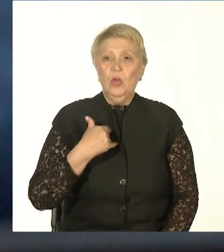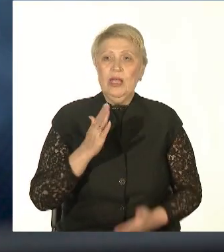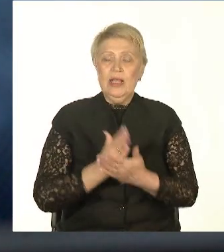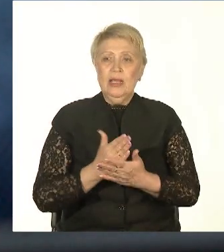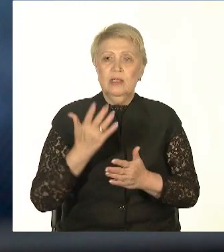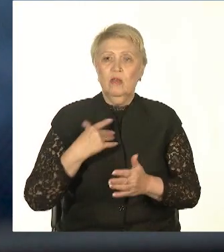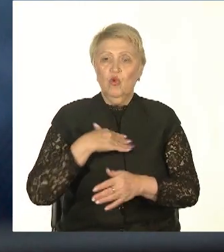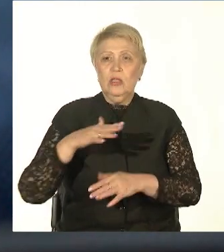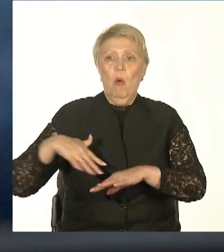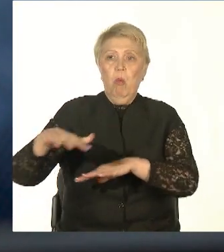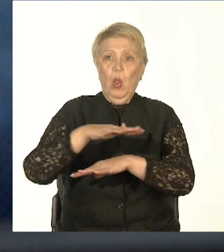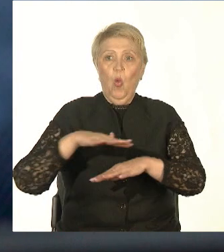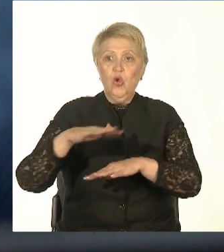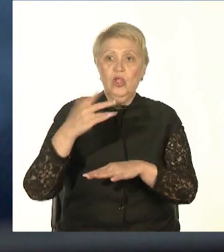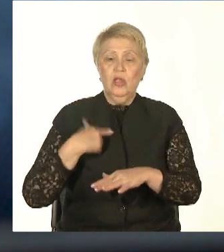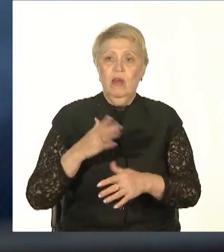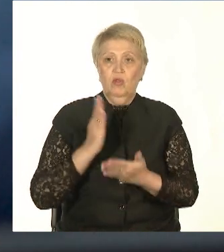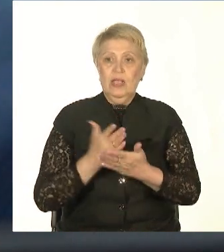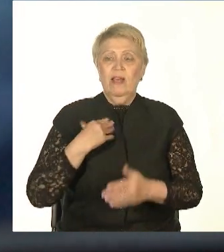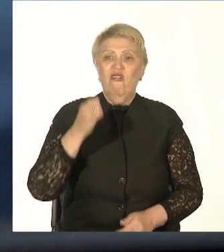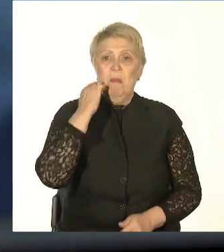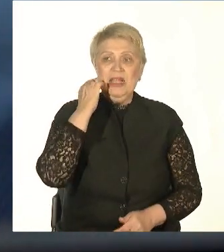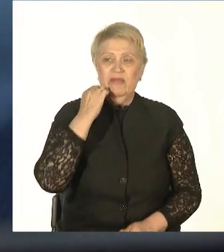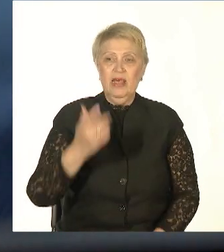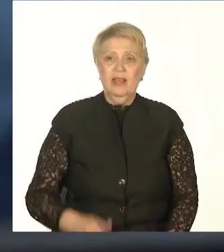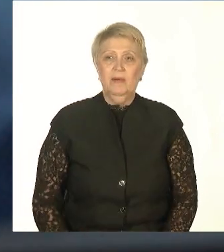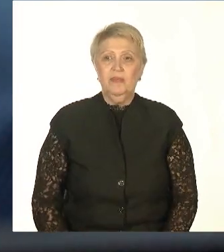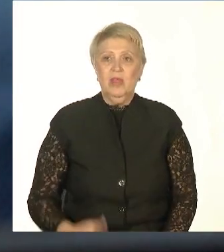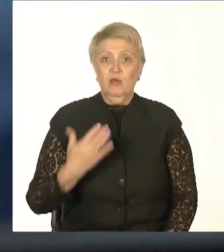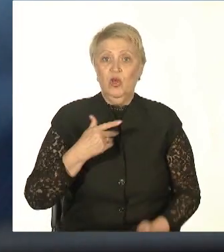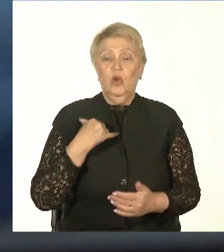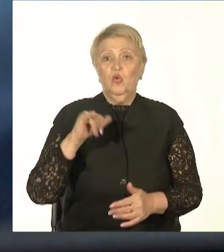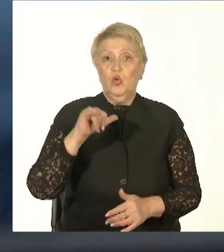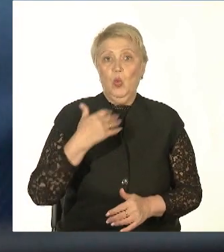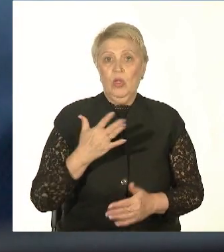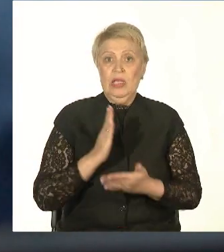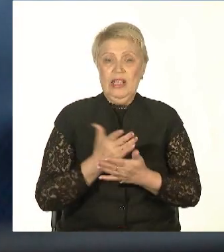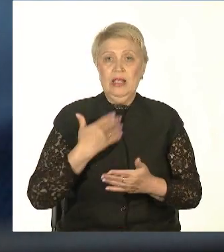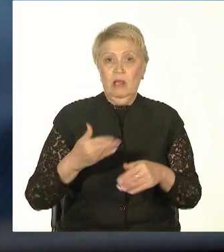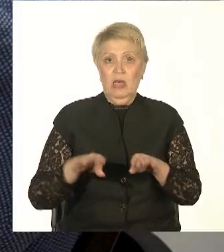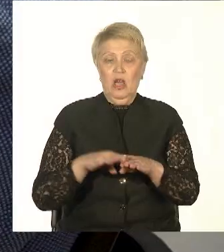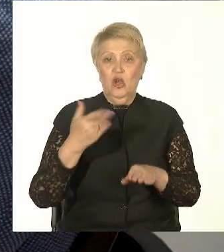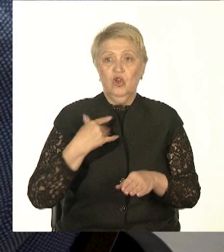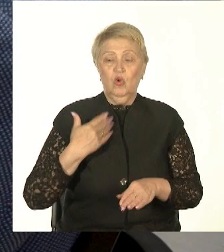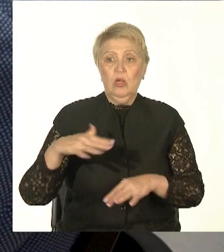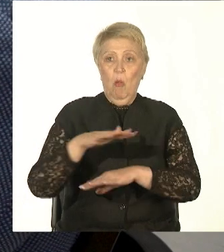площади, есть такая в Москве, все знают, как это выглядит. И у нас вот такая же. Дело в том, что